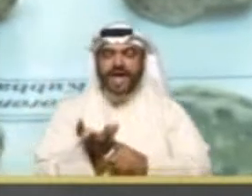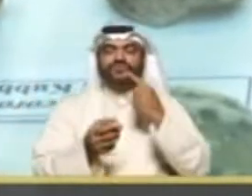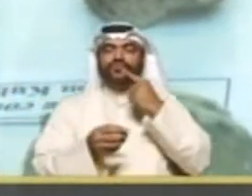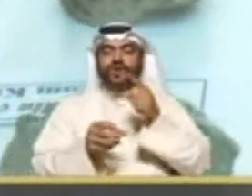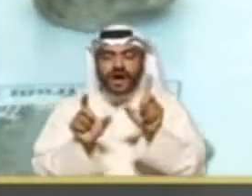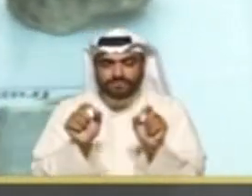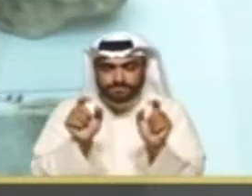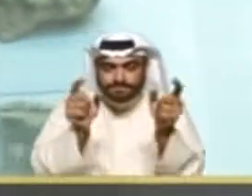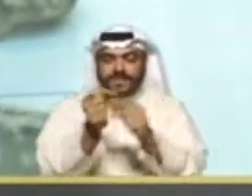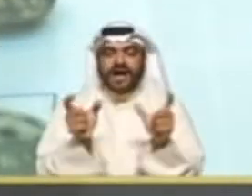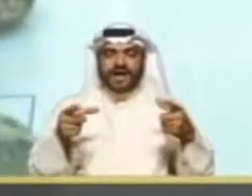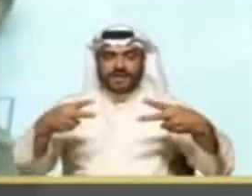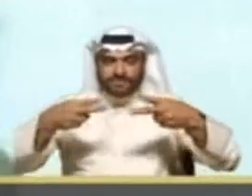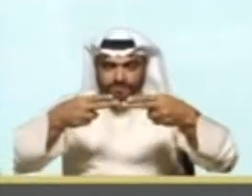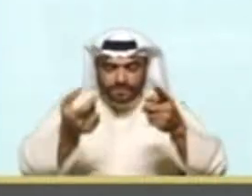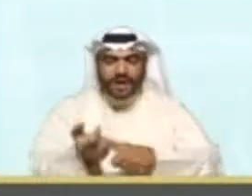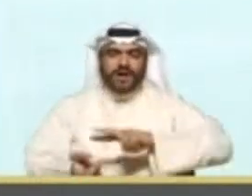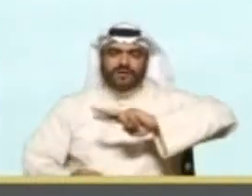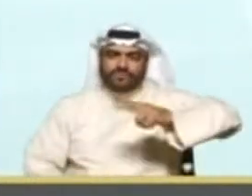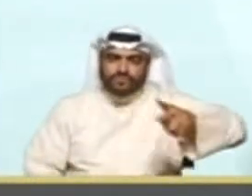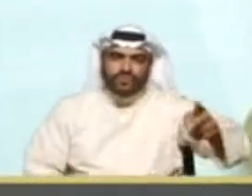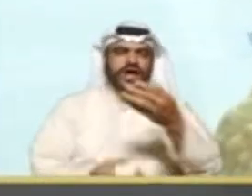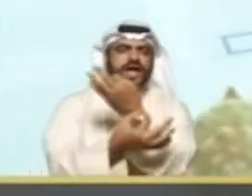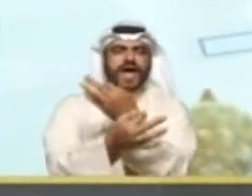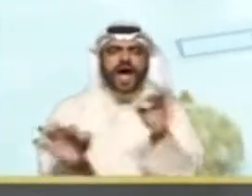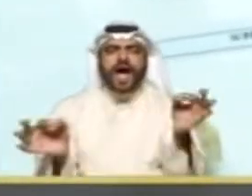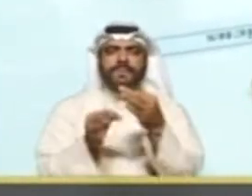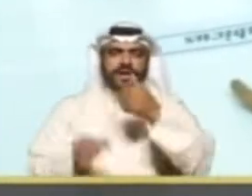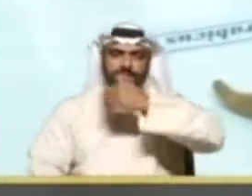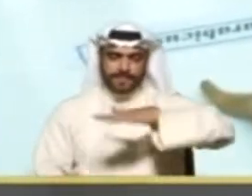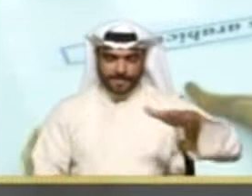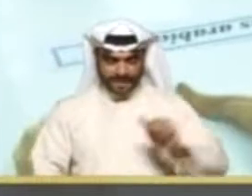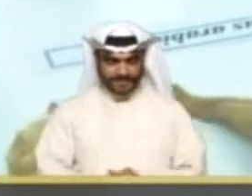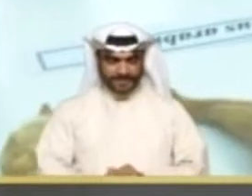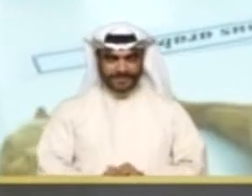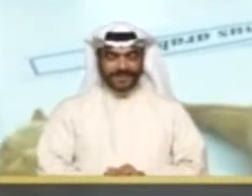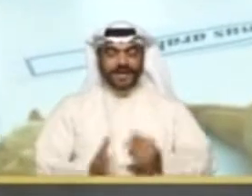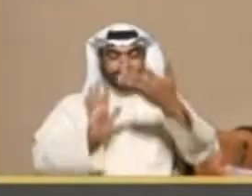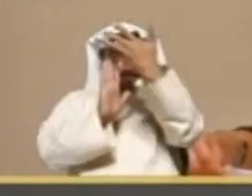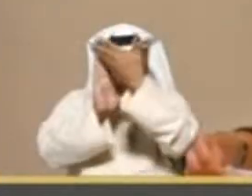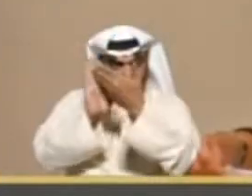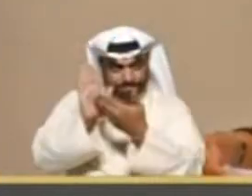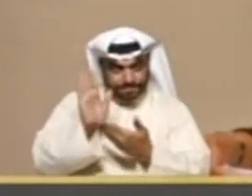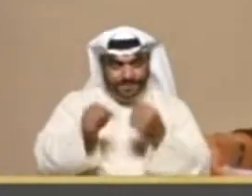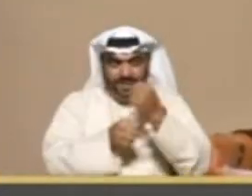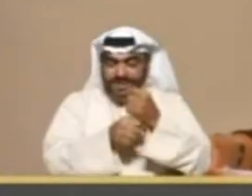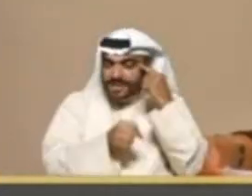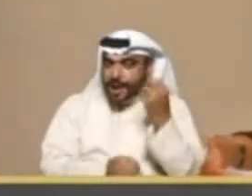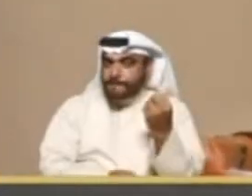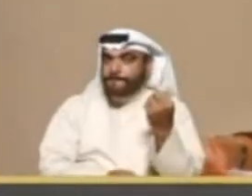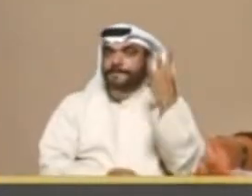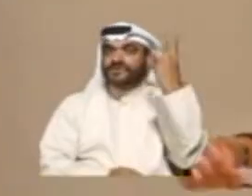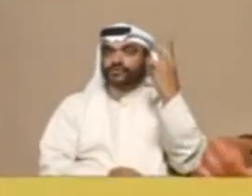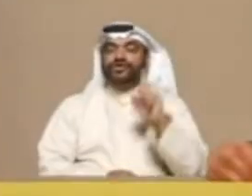مثمرة بيولوجيا، مما يحقق التكامل والتوازن في البيئة البحرية. بيانات الناتجة عن المشروع سوف